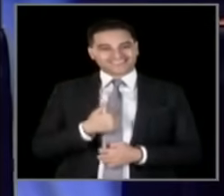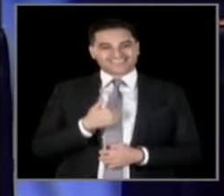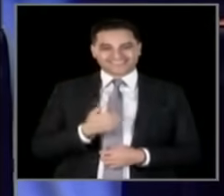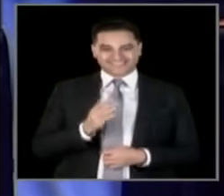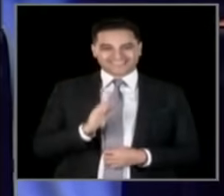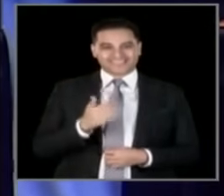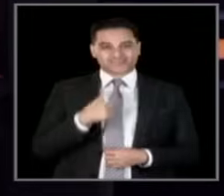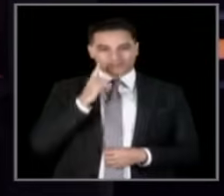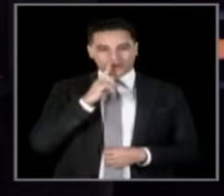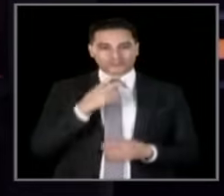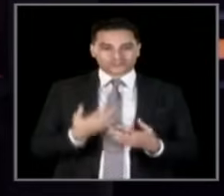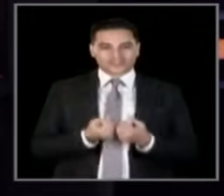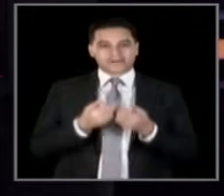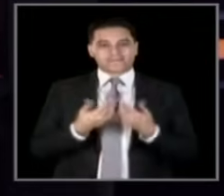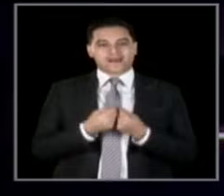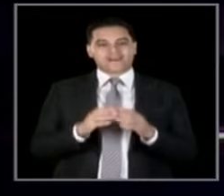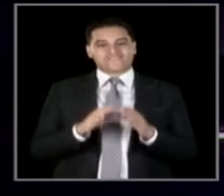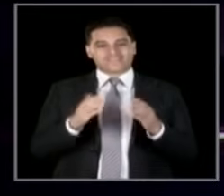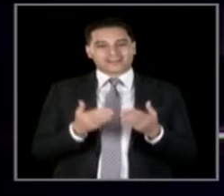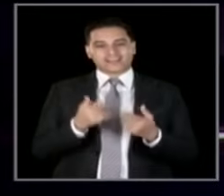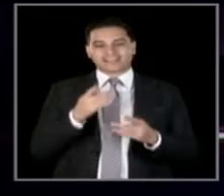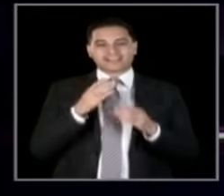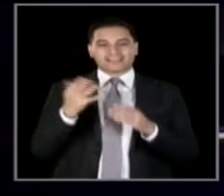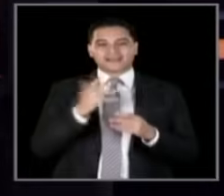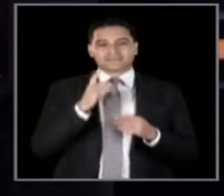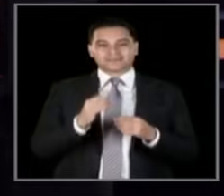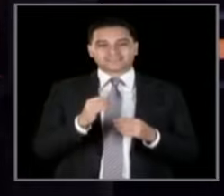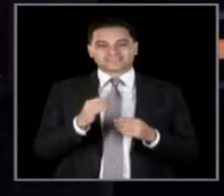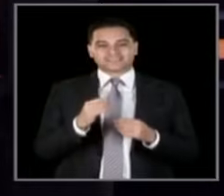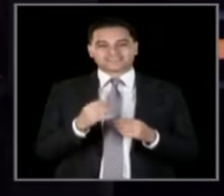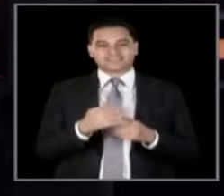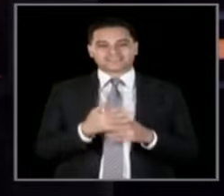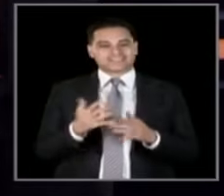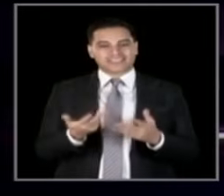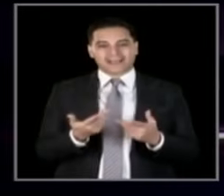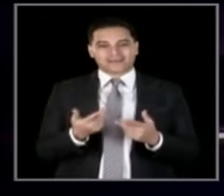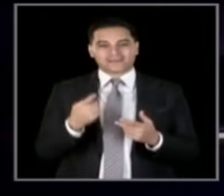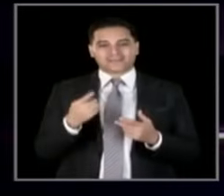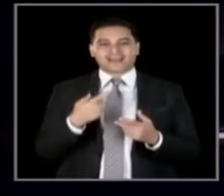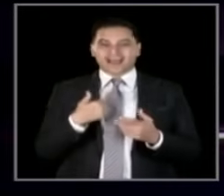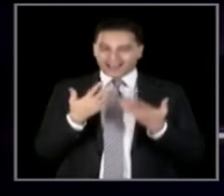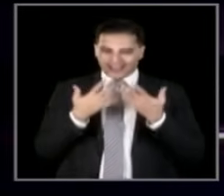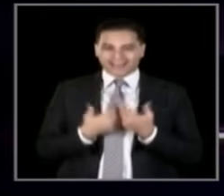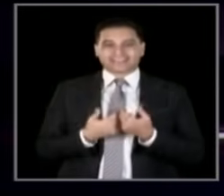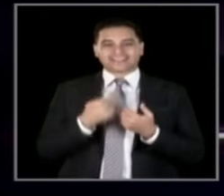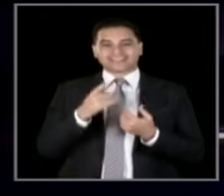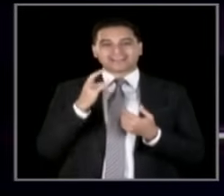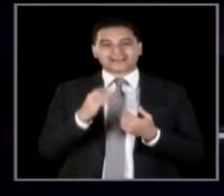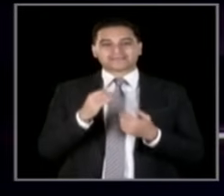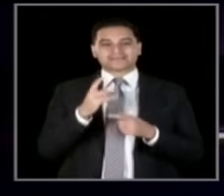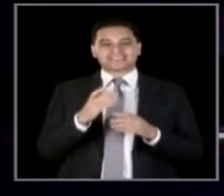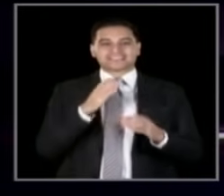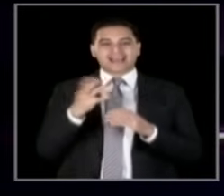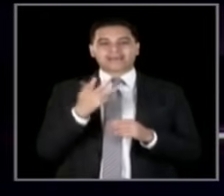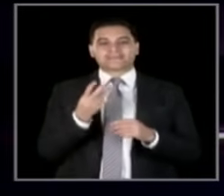في حق الفريق بس. ما يوقع الا الشاطر. انت جايب كام نقطه من 50؟ ما عدتش بصراحه. احنا بقى عدينا. انت